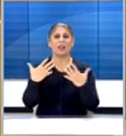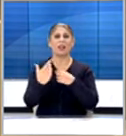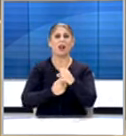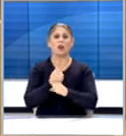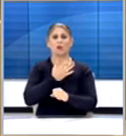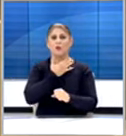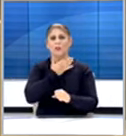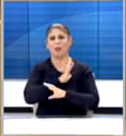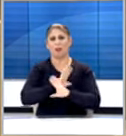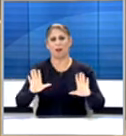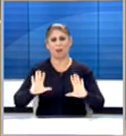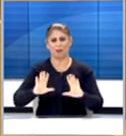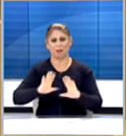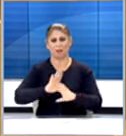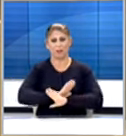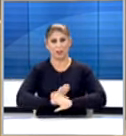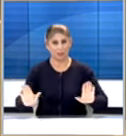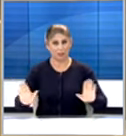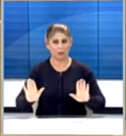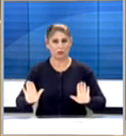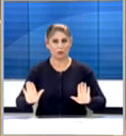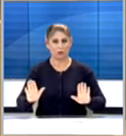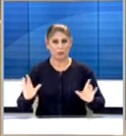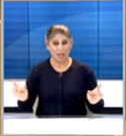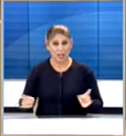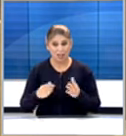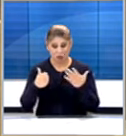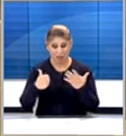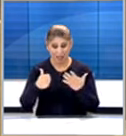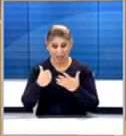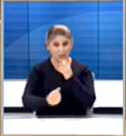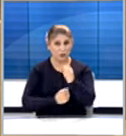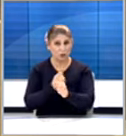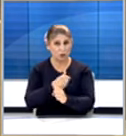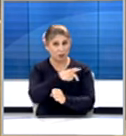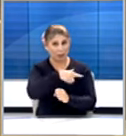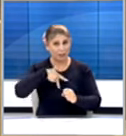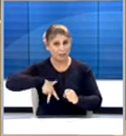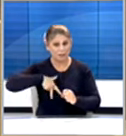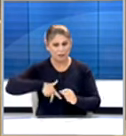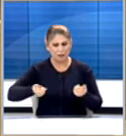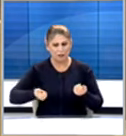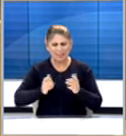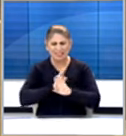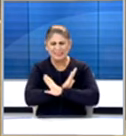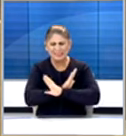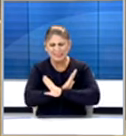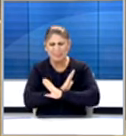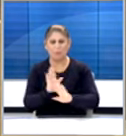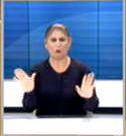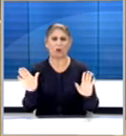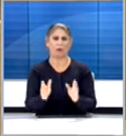ολοκληρωθεί. Όμως εσείς, έστω και τα 6 χρόνια που είστε κυβέρνηση, δεν κάνατε σχεδόν τίποτα.